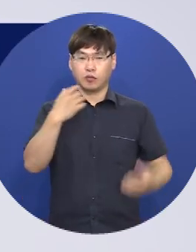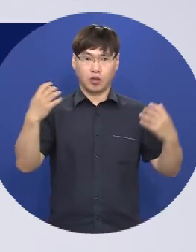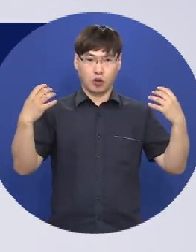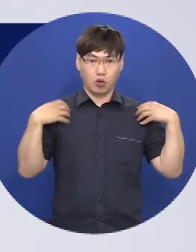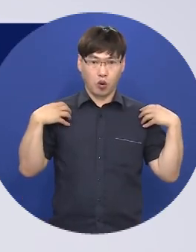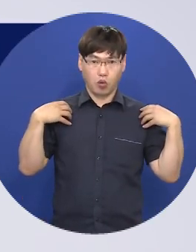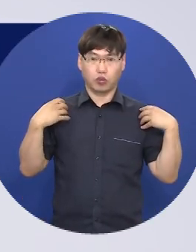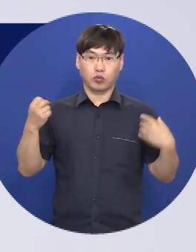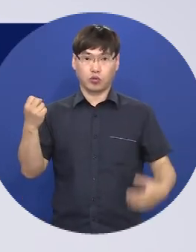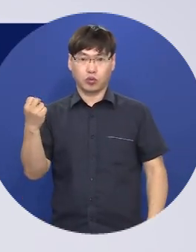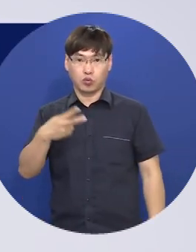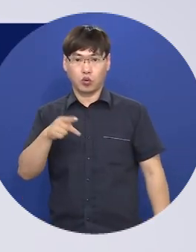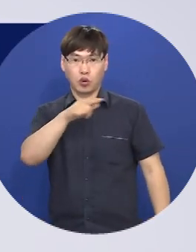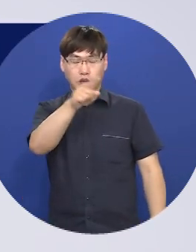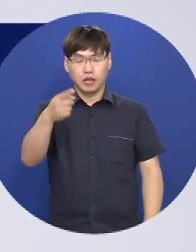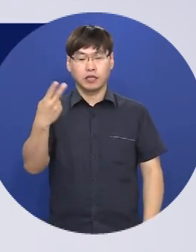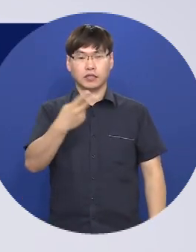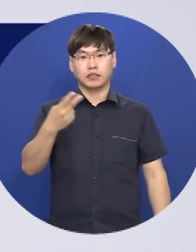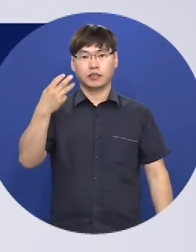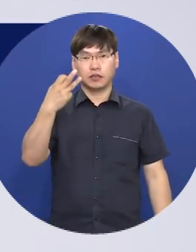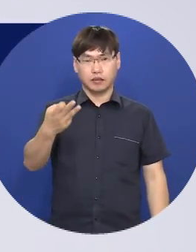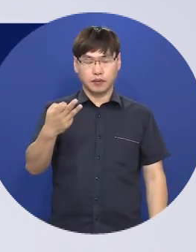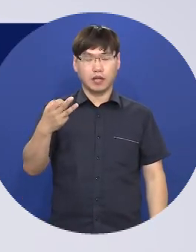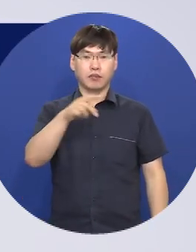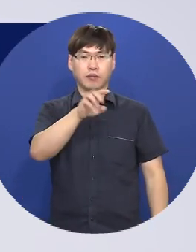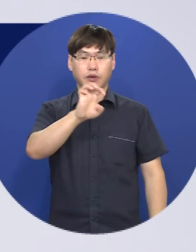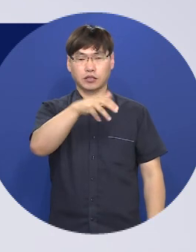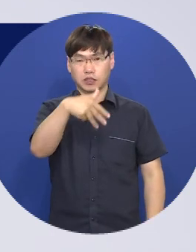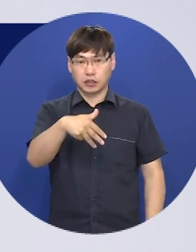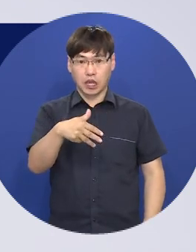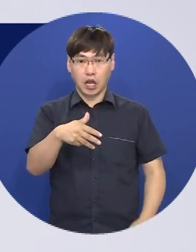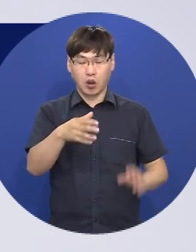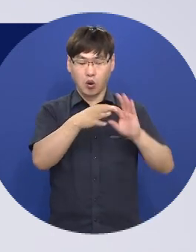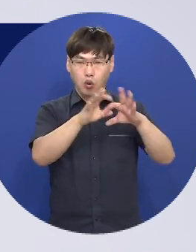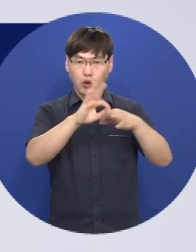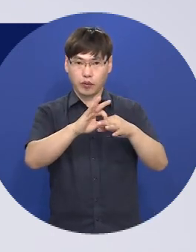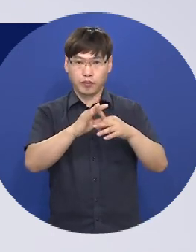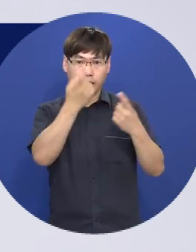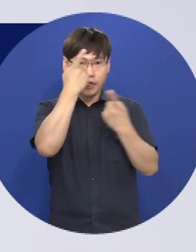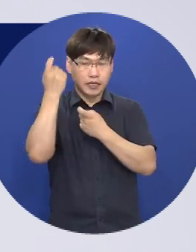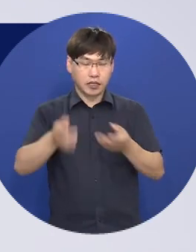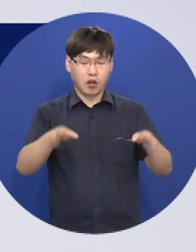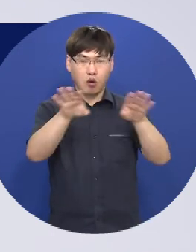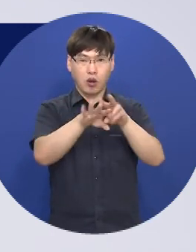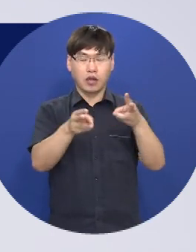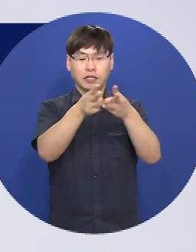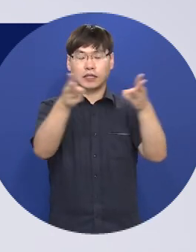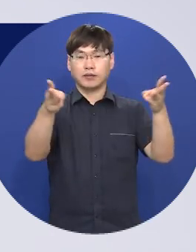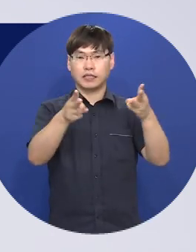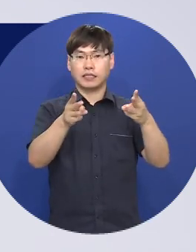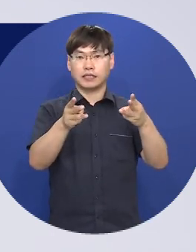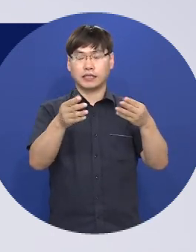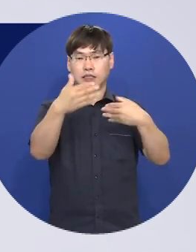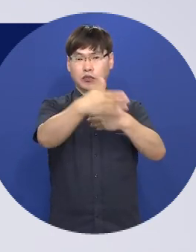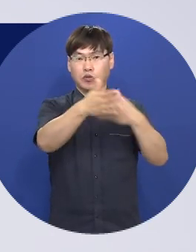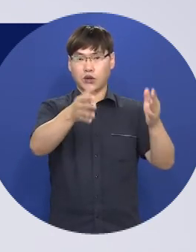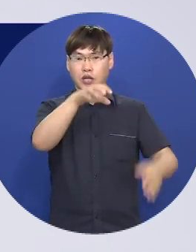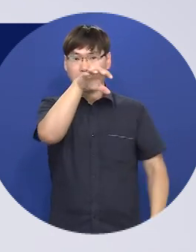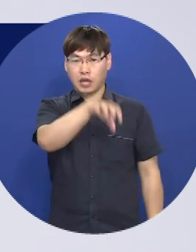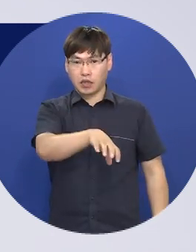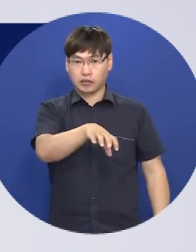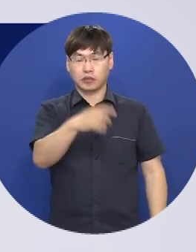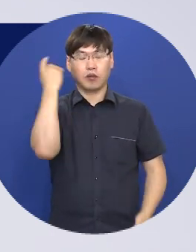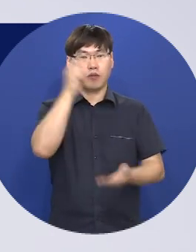우리 군과 놀곡은 9월 한 달 동안 2018 평창 동계올림픽 및 패럴림픽 기념관 3층 세미나실에